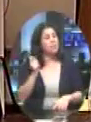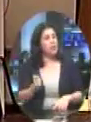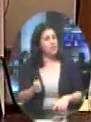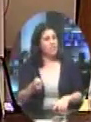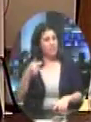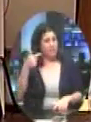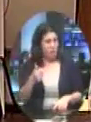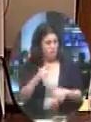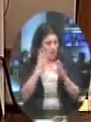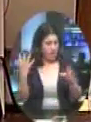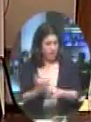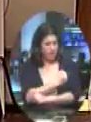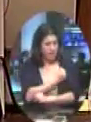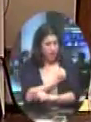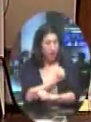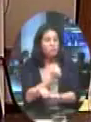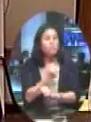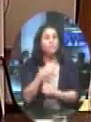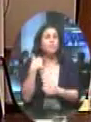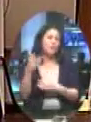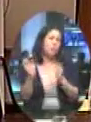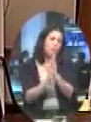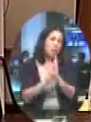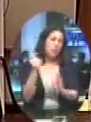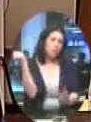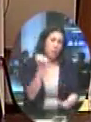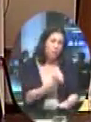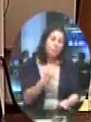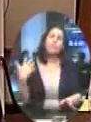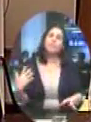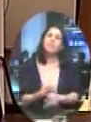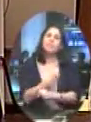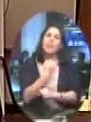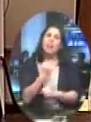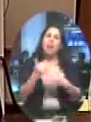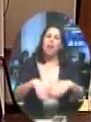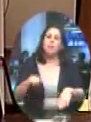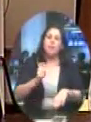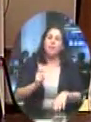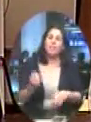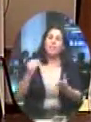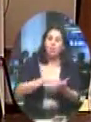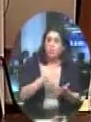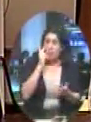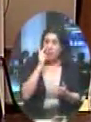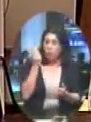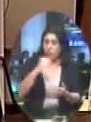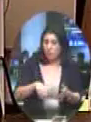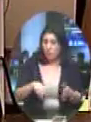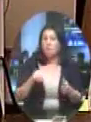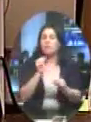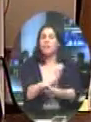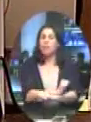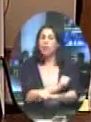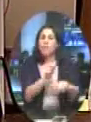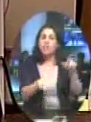גטס יצליח, שמעבר למחבלים רוצחים, הוא יצליח להגביל חברי כנסת נוספים, ביקורים נוספים, בתי סוהר נוספים,